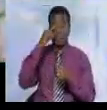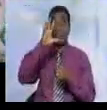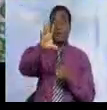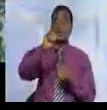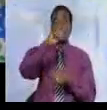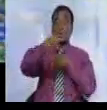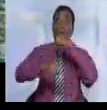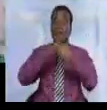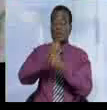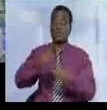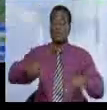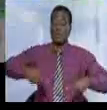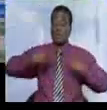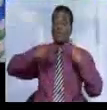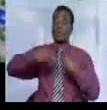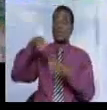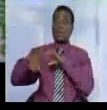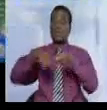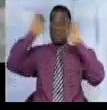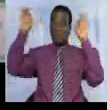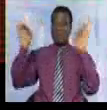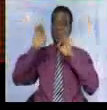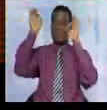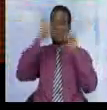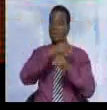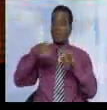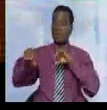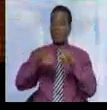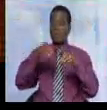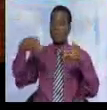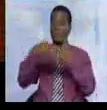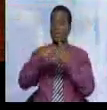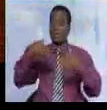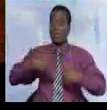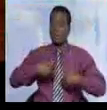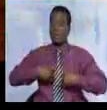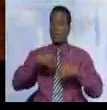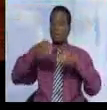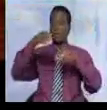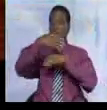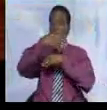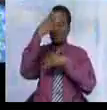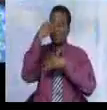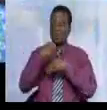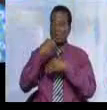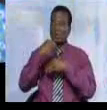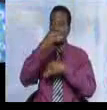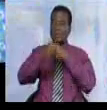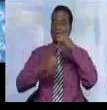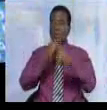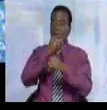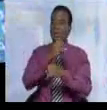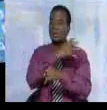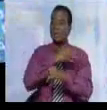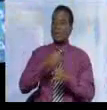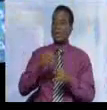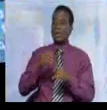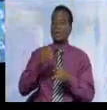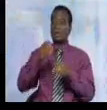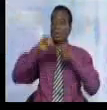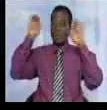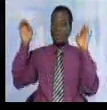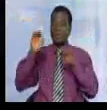50 années d'existence, cela se fête, et c'est ce que fait la Jeune Chambre internationale de Côte d'Ivoire à Yamoussoukro. Un jubilé d'or